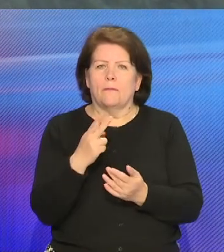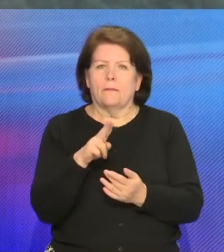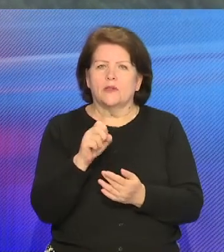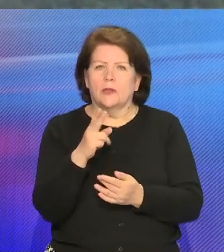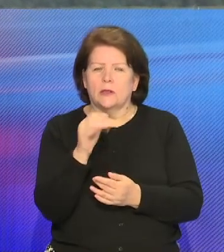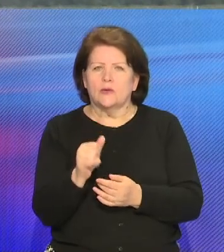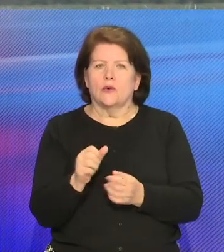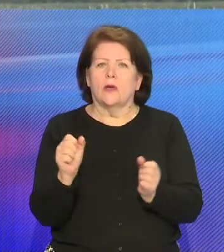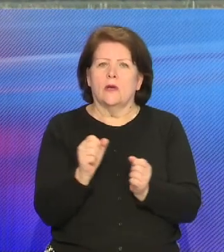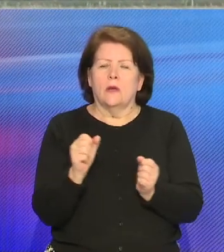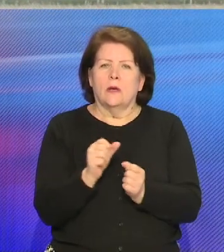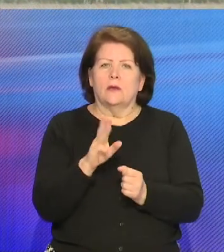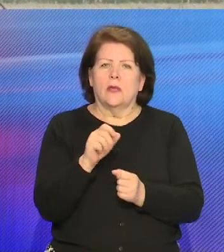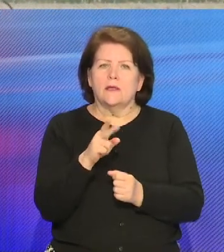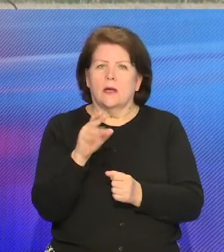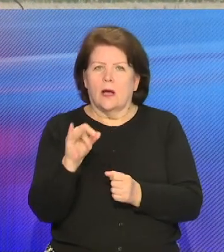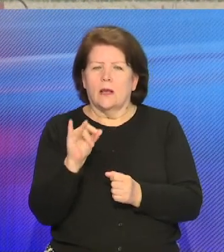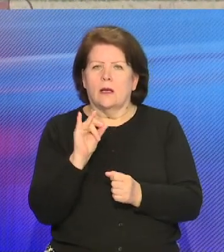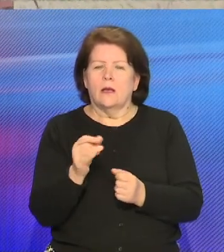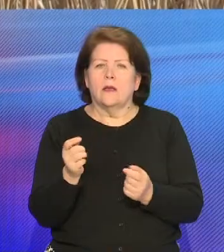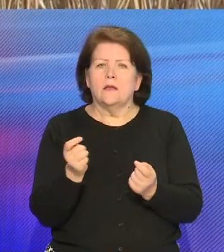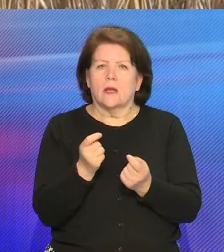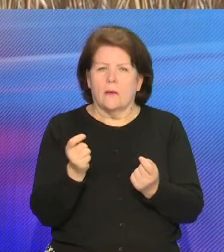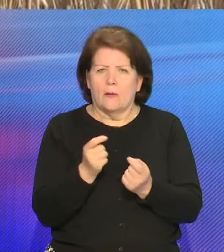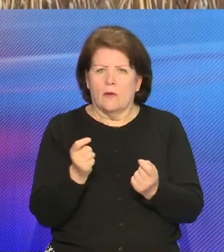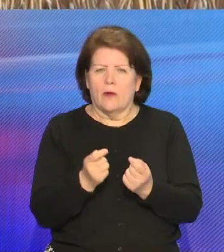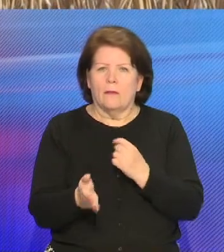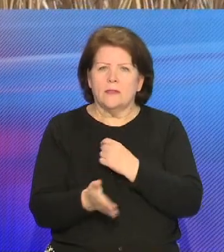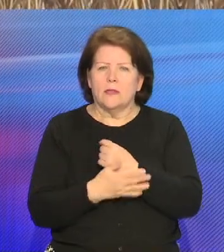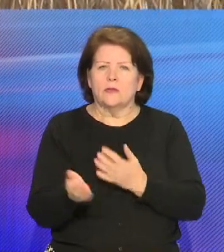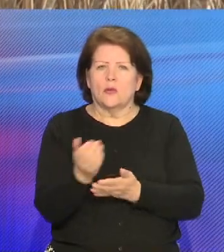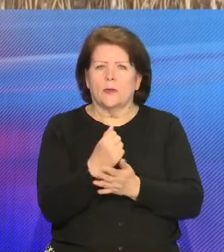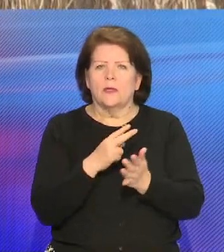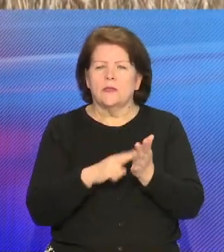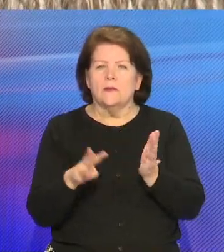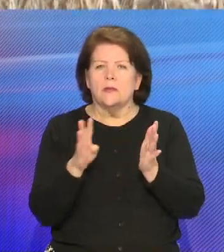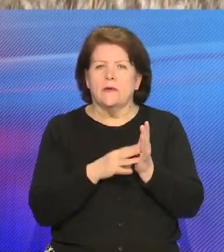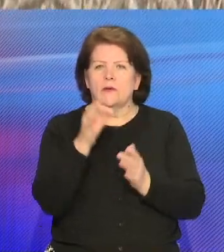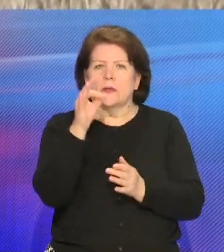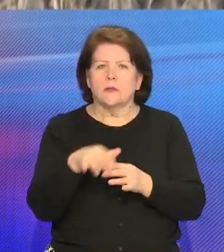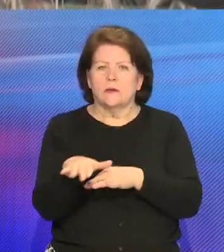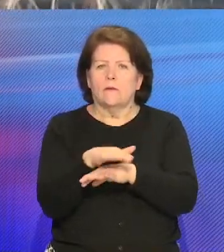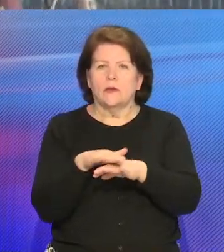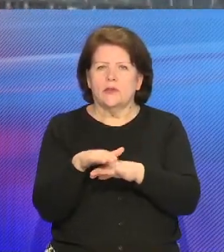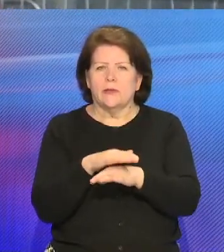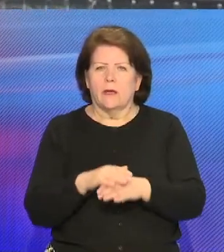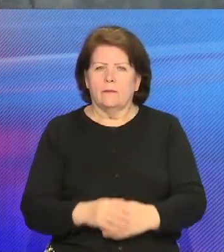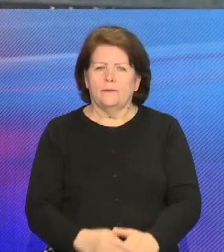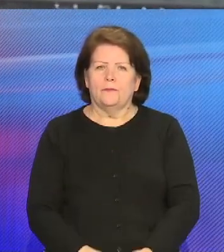азимую и яровую третикале и зернебобовые. О пошнях убрано 79% площадь. Азимую